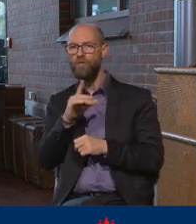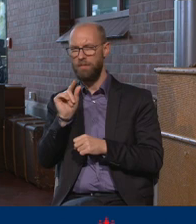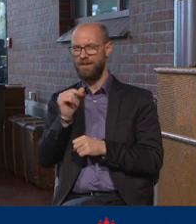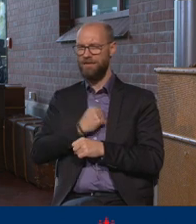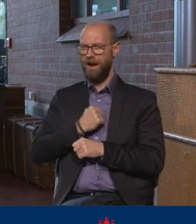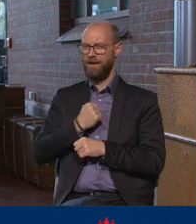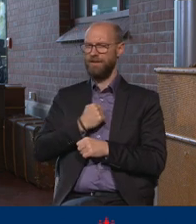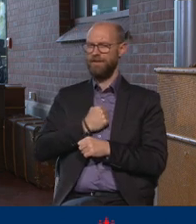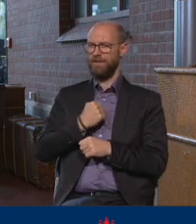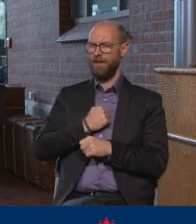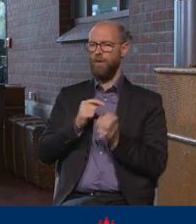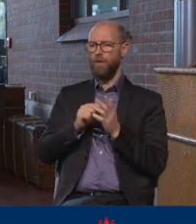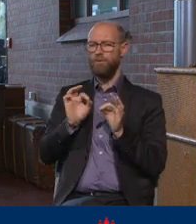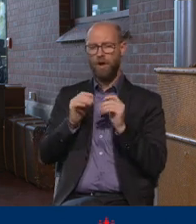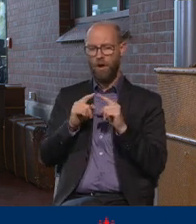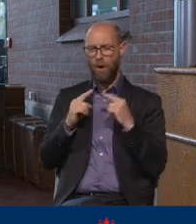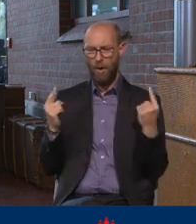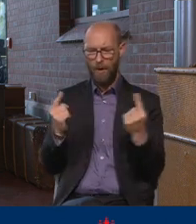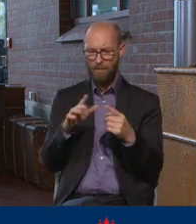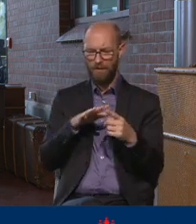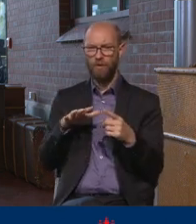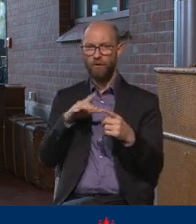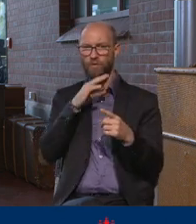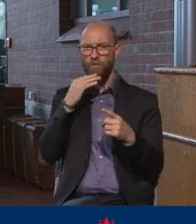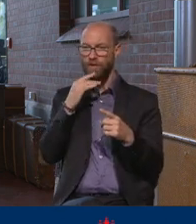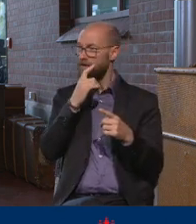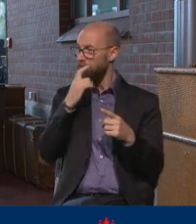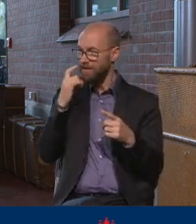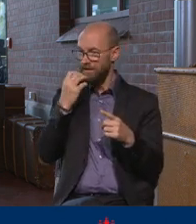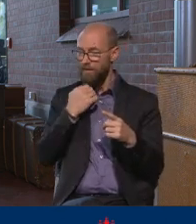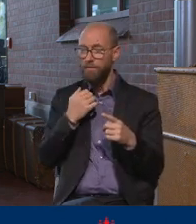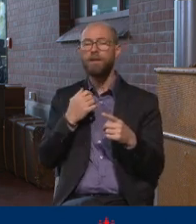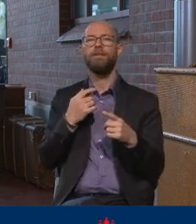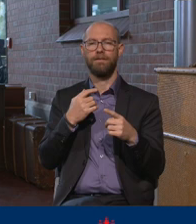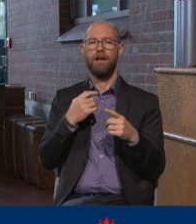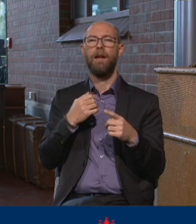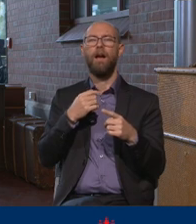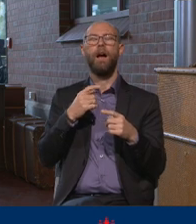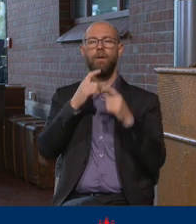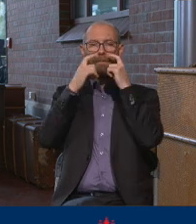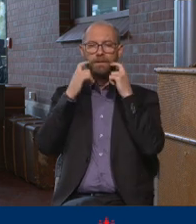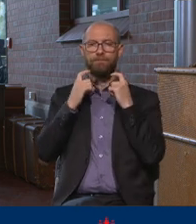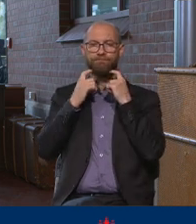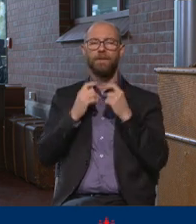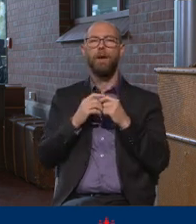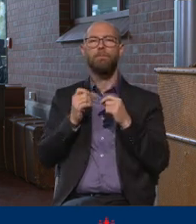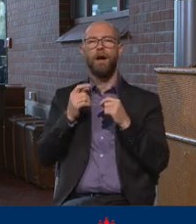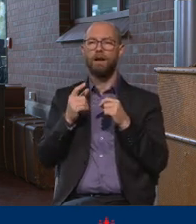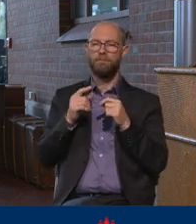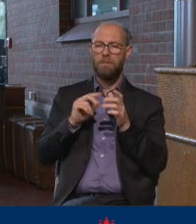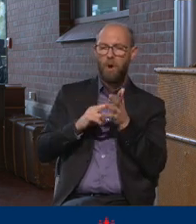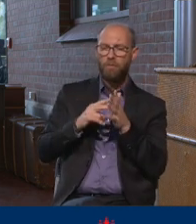dass gewisse räume zu sehr ich glaube ich mir die maske ab ich habe angst dass ein paar räume einfach zu sehr geplant